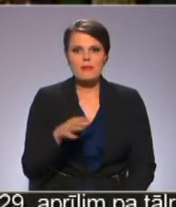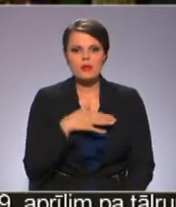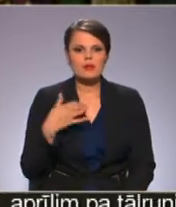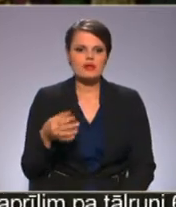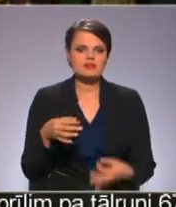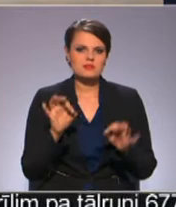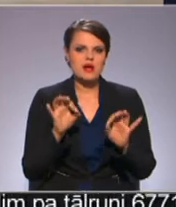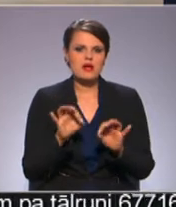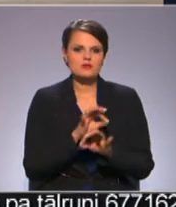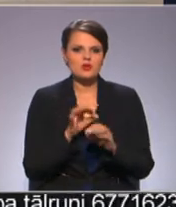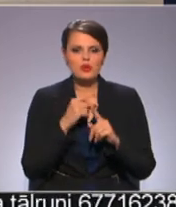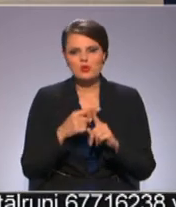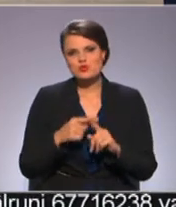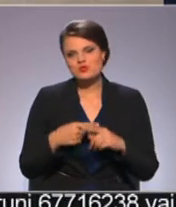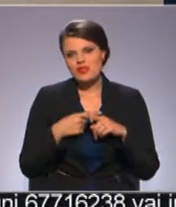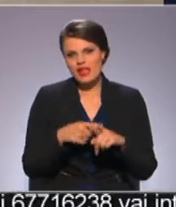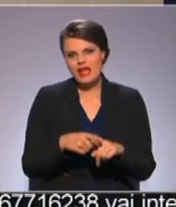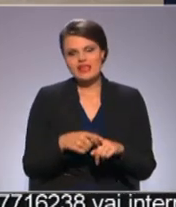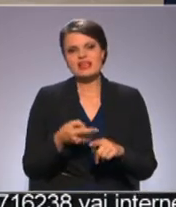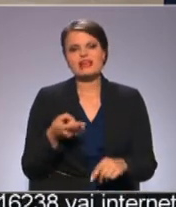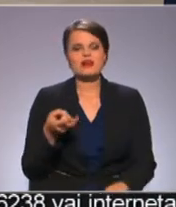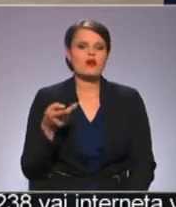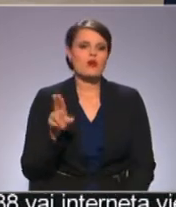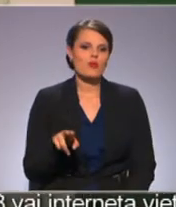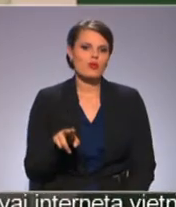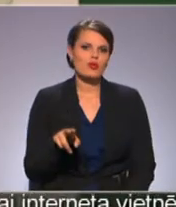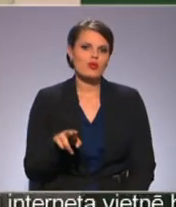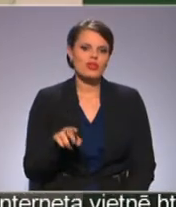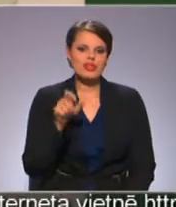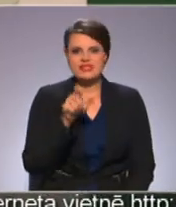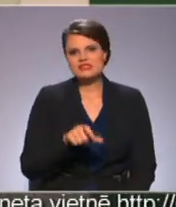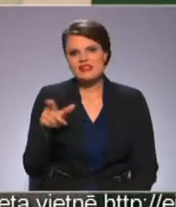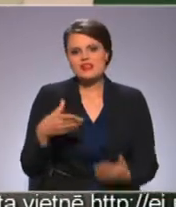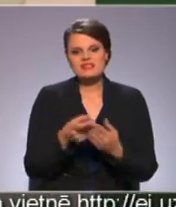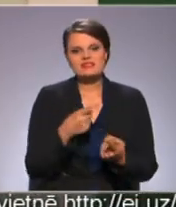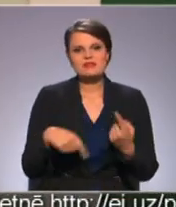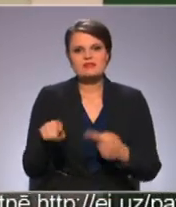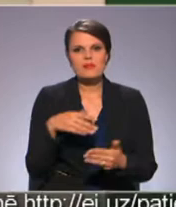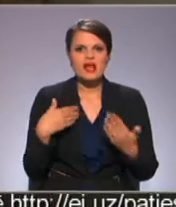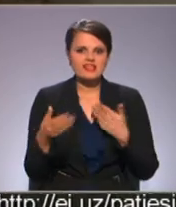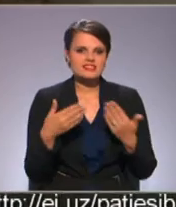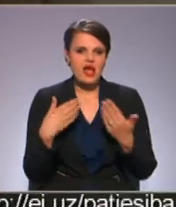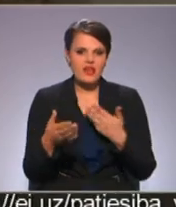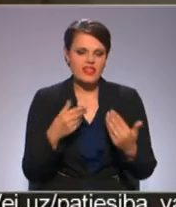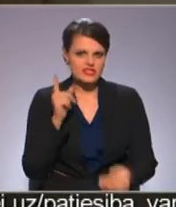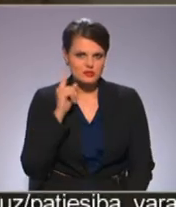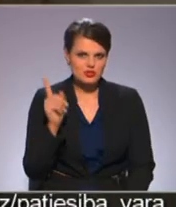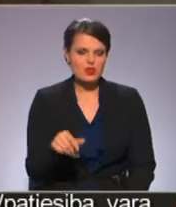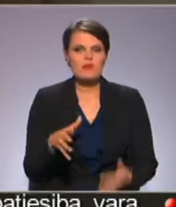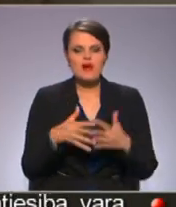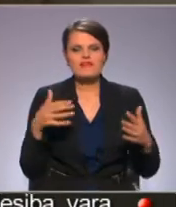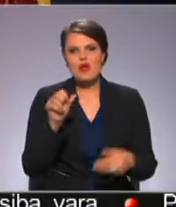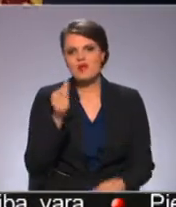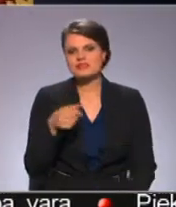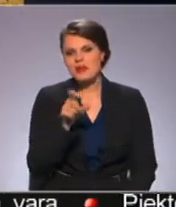smalkā krustdūriena izšūma tehnikā. Tad cilvēku savstarpējās attiecības nepārprotami. Daudz